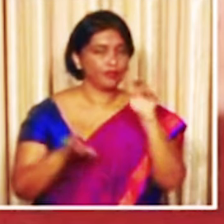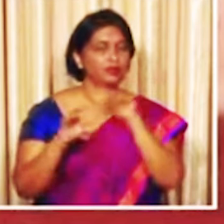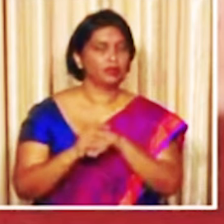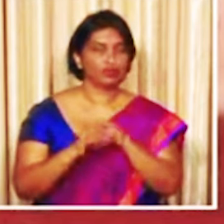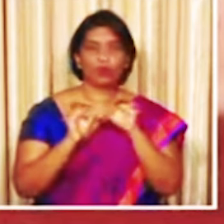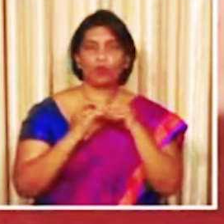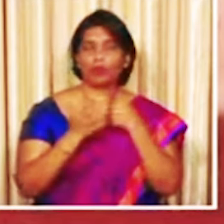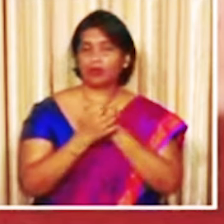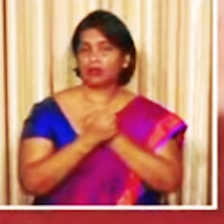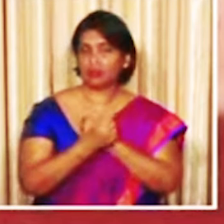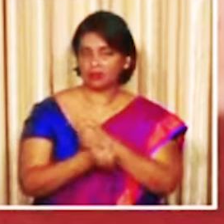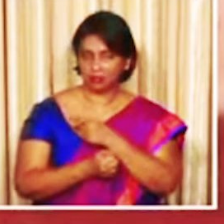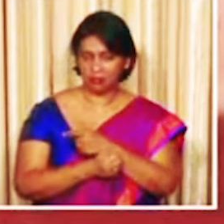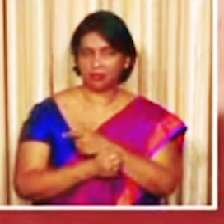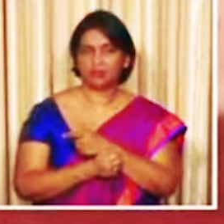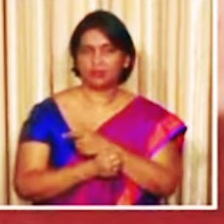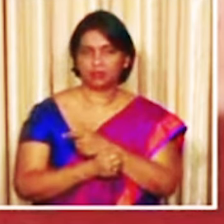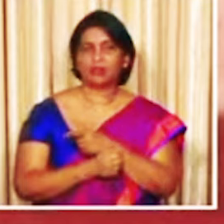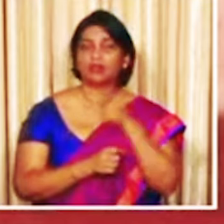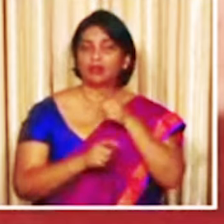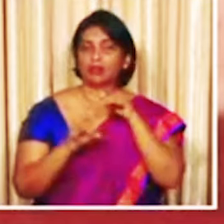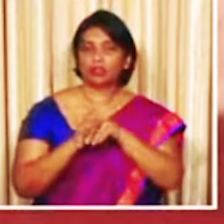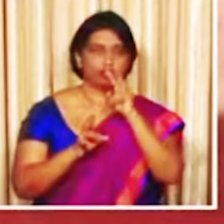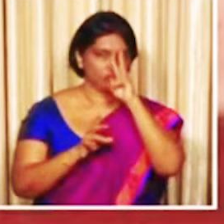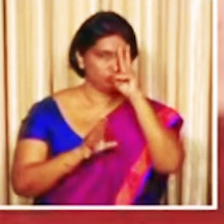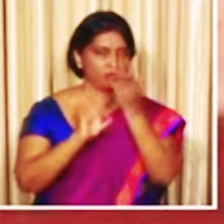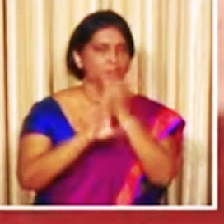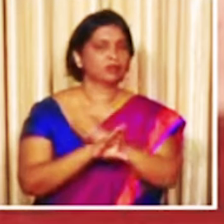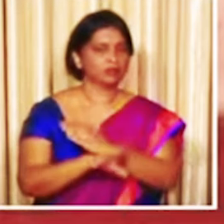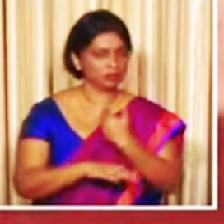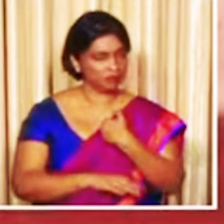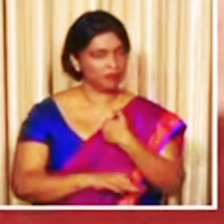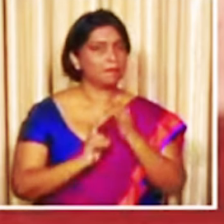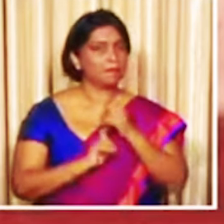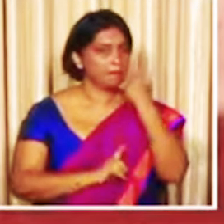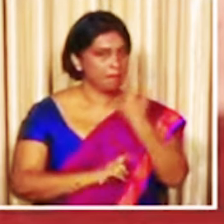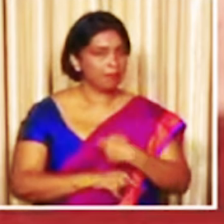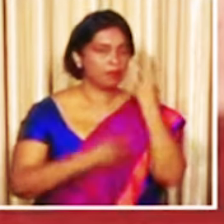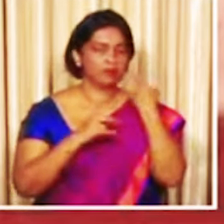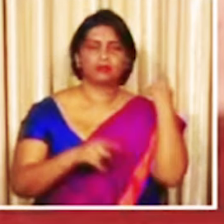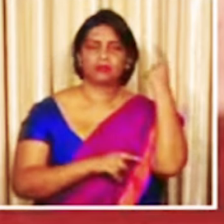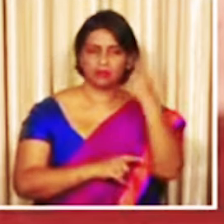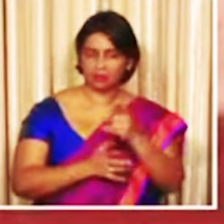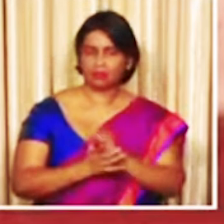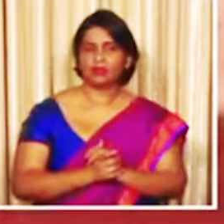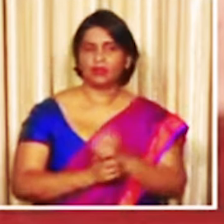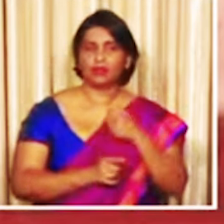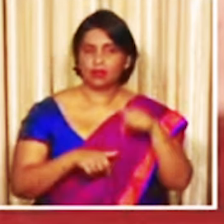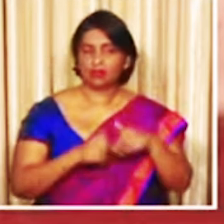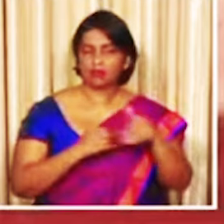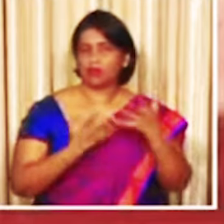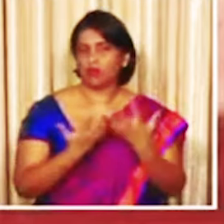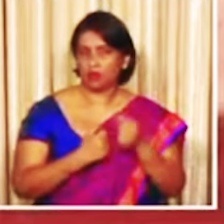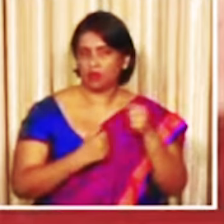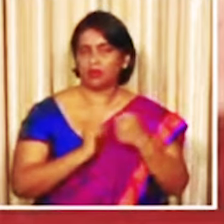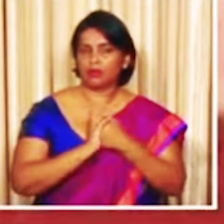වැලිකඩ වන්දනාගාරයේ ඒ ස්ථානයේ සති දෙකකට ඉහතදී මමත් පෞද්ගලිකවම නිරීක්ෂණය කරා. අපි දැනට අවශ්‍ය කරන